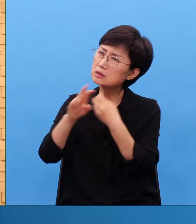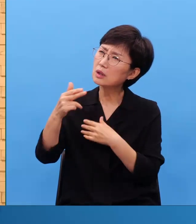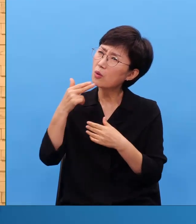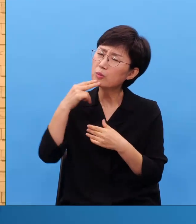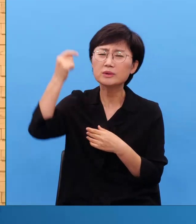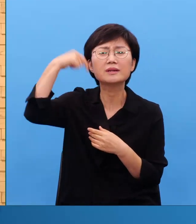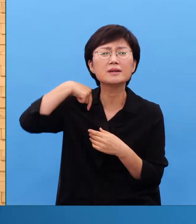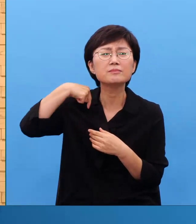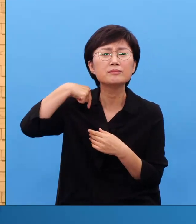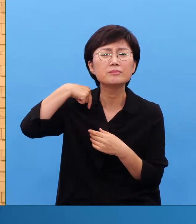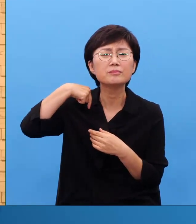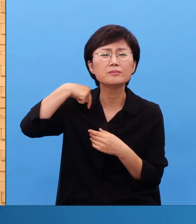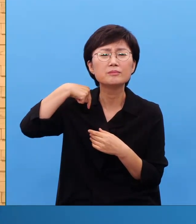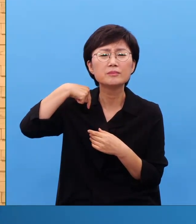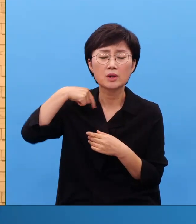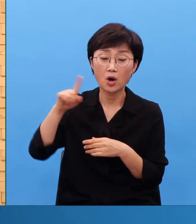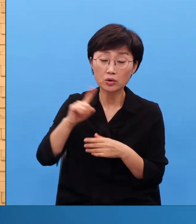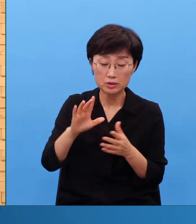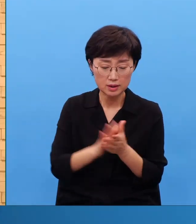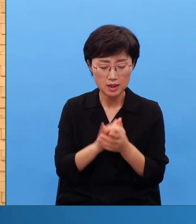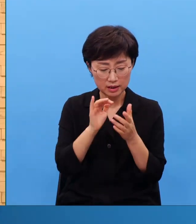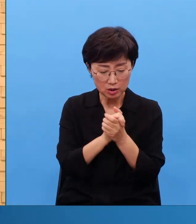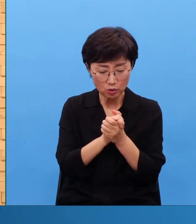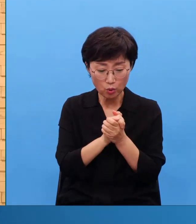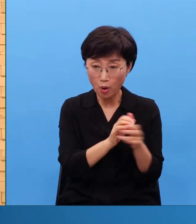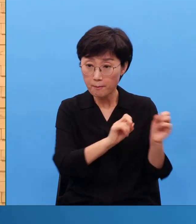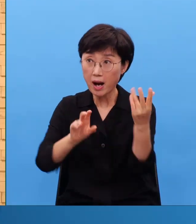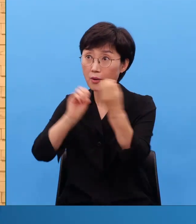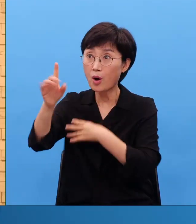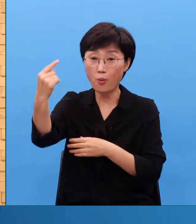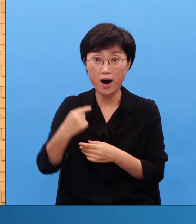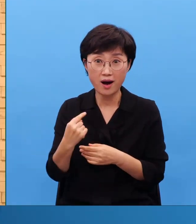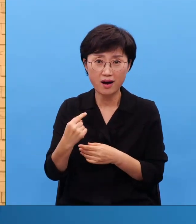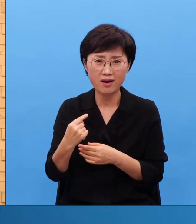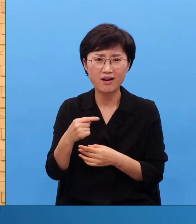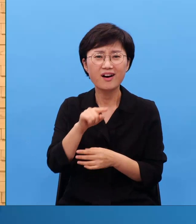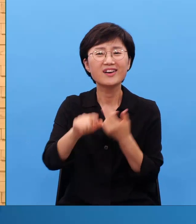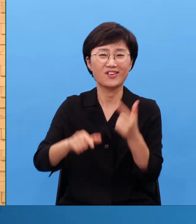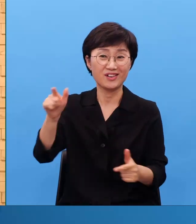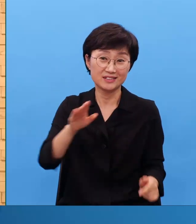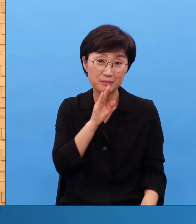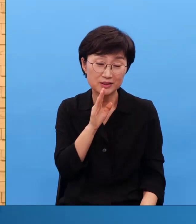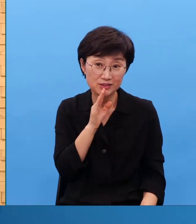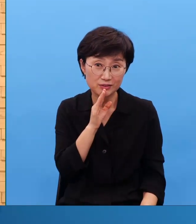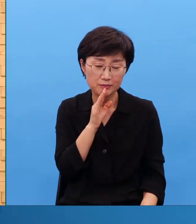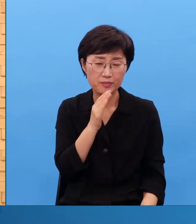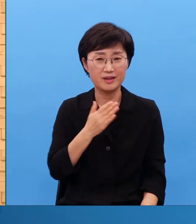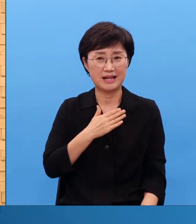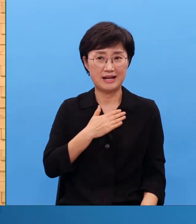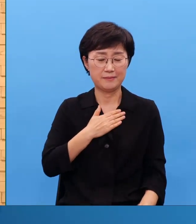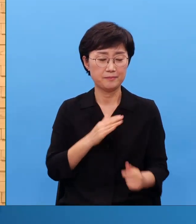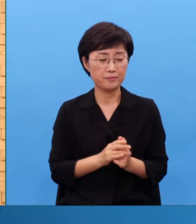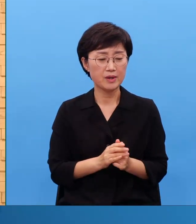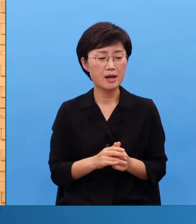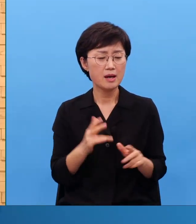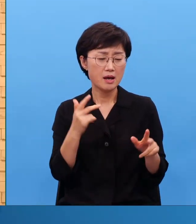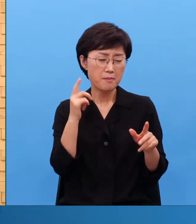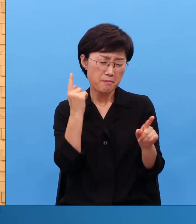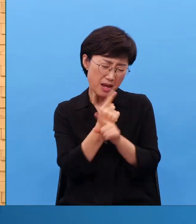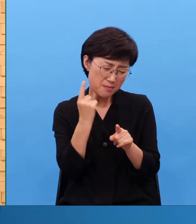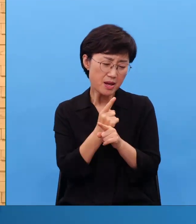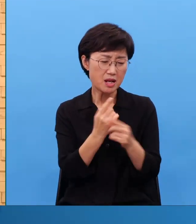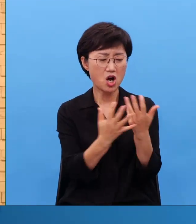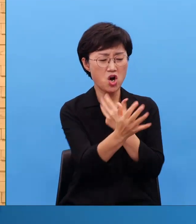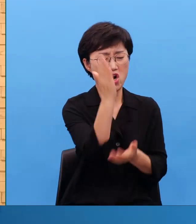come a long time 그는 later. 적극으로 저는 느끼는 건 뭔가 하는가요? 저는 일주일 내에 집회해야 돼요. 메시지입니다. But what came to me immediately is